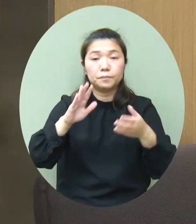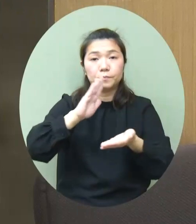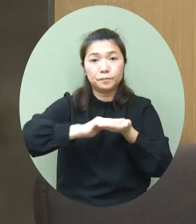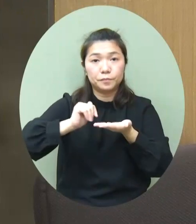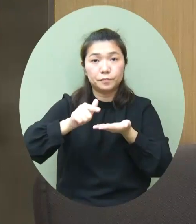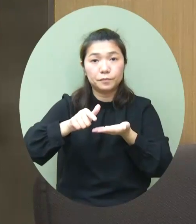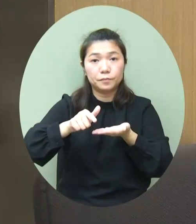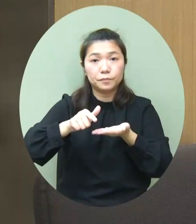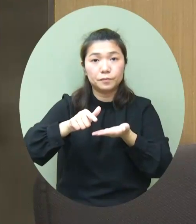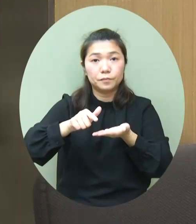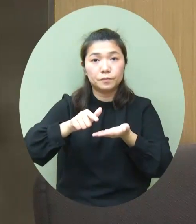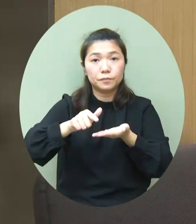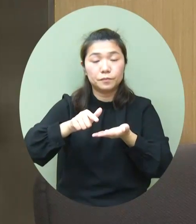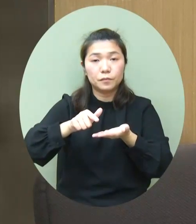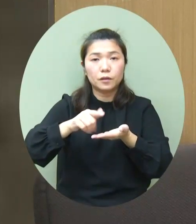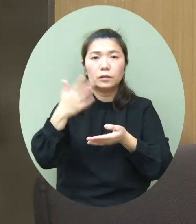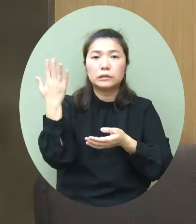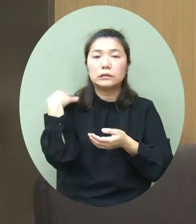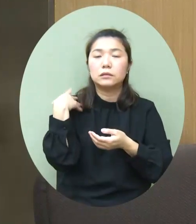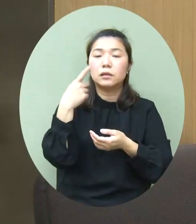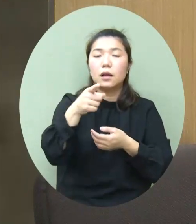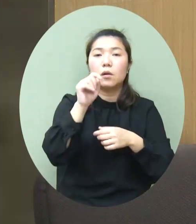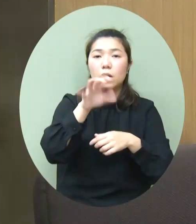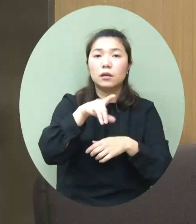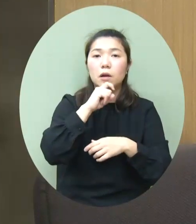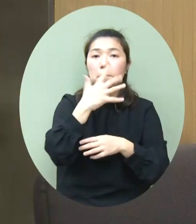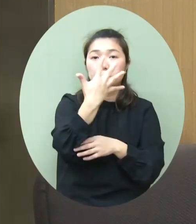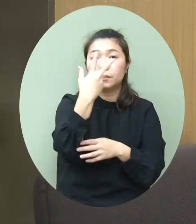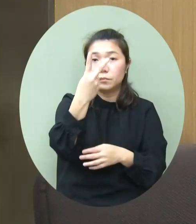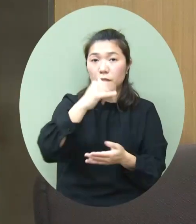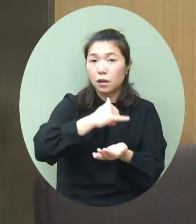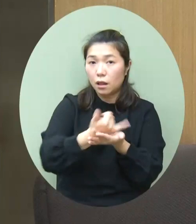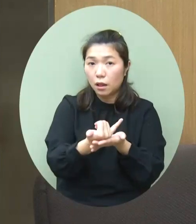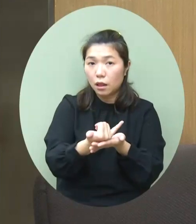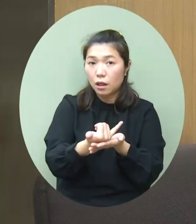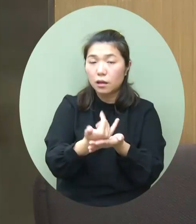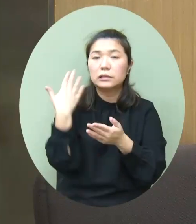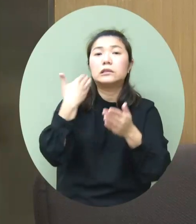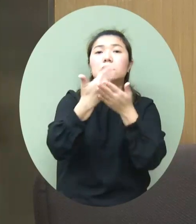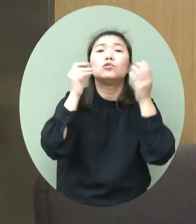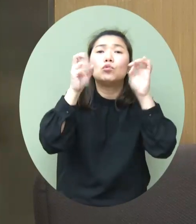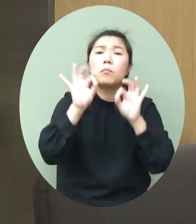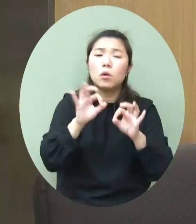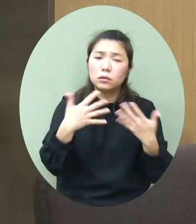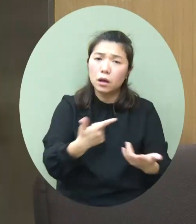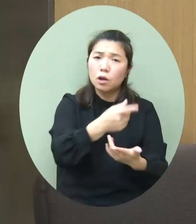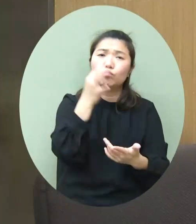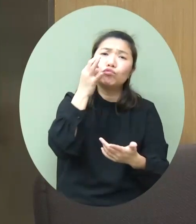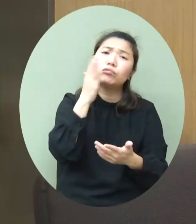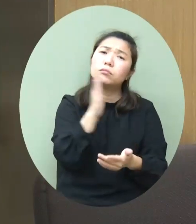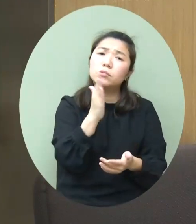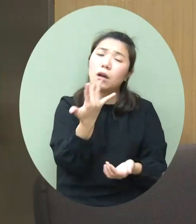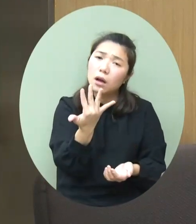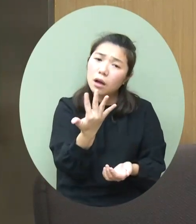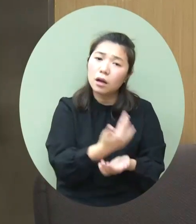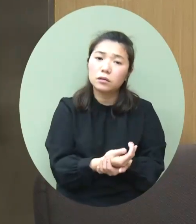有52例的死亡病例，你刚才说是后来才呈报的，可以说一下他们年龄是什么吗？当